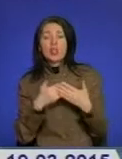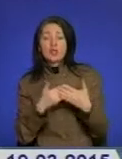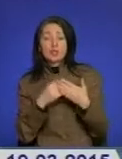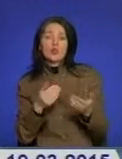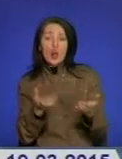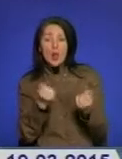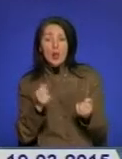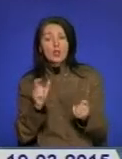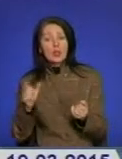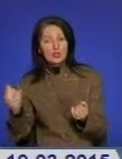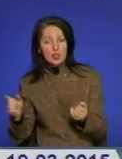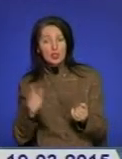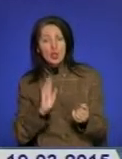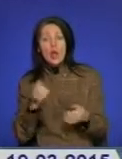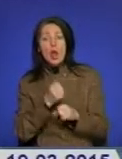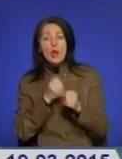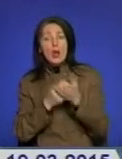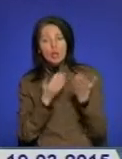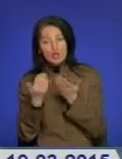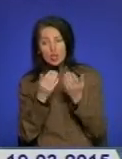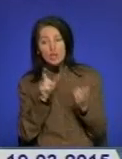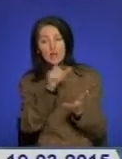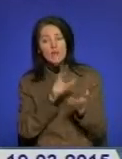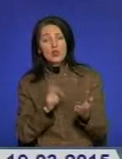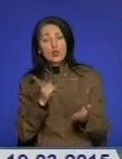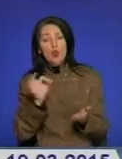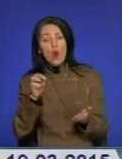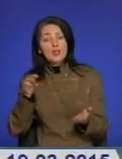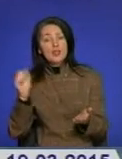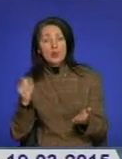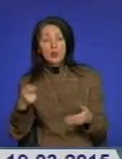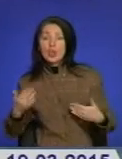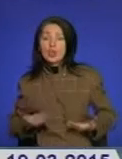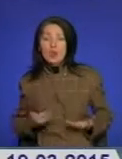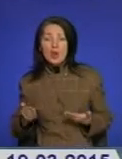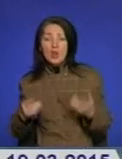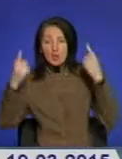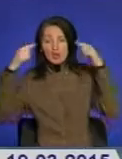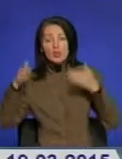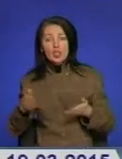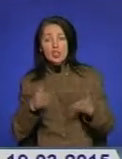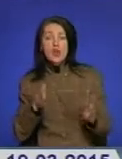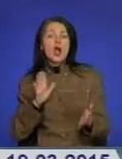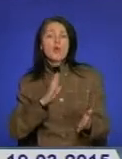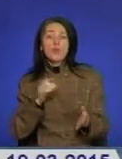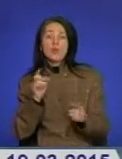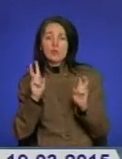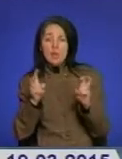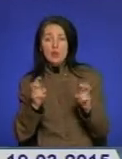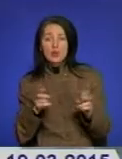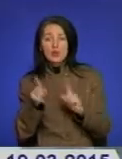поетичний марафон читання віршів Ліни Костенко. Її життєвий і творчий шлях став темою засідання клубу шанувальників книги.